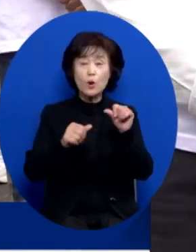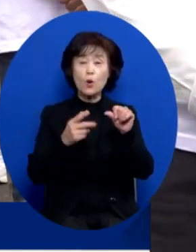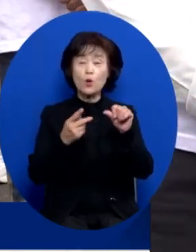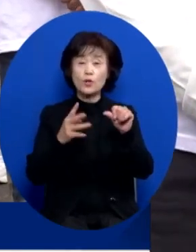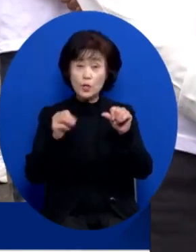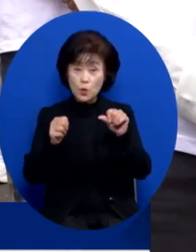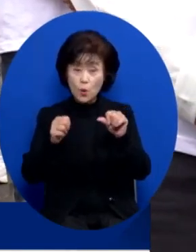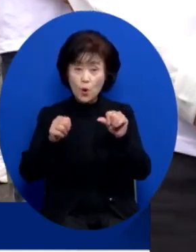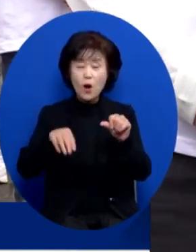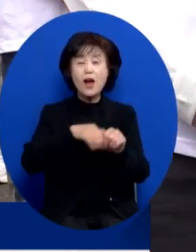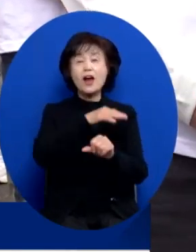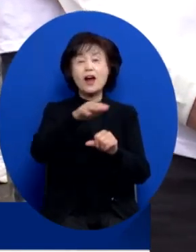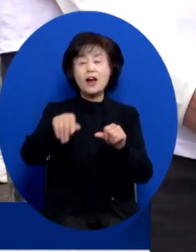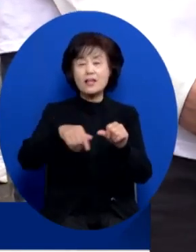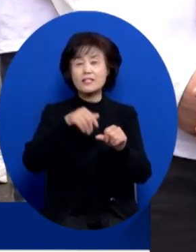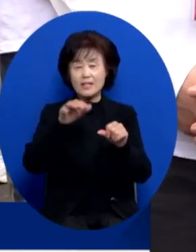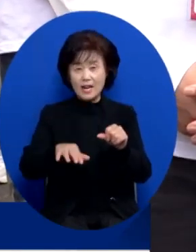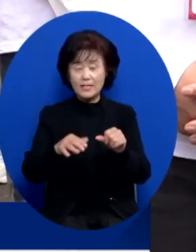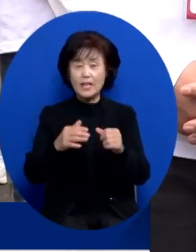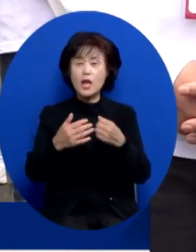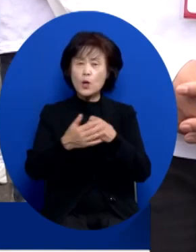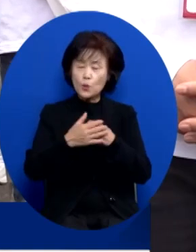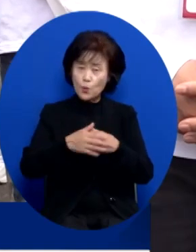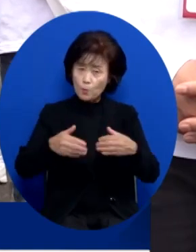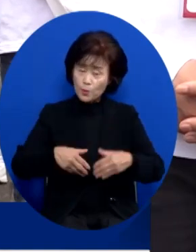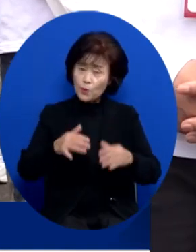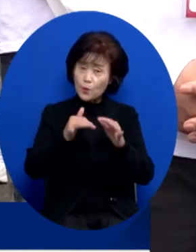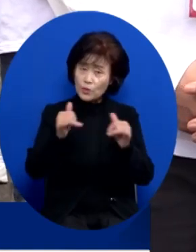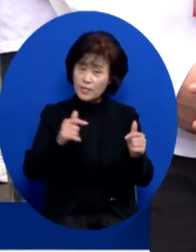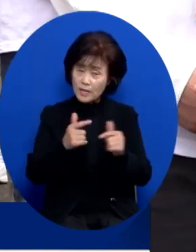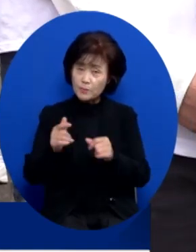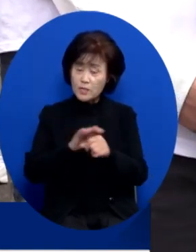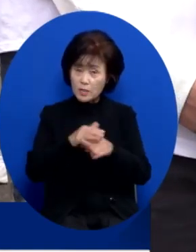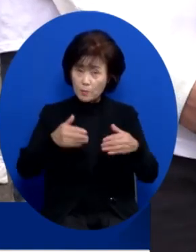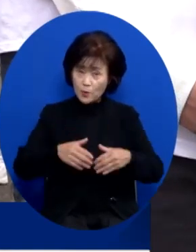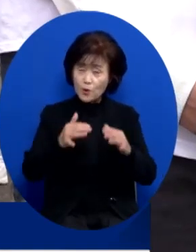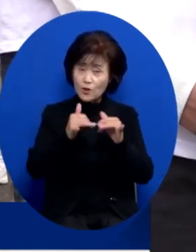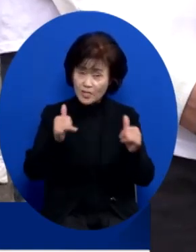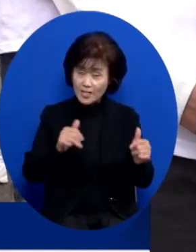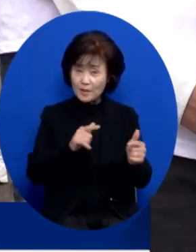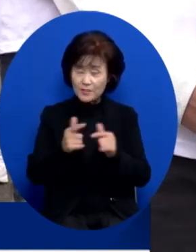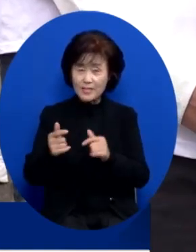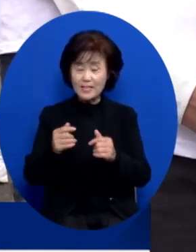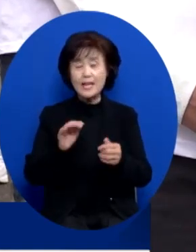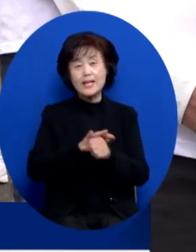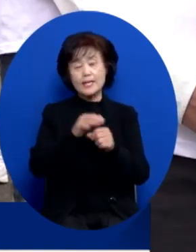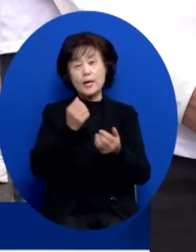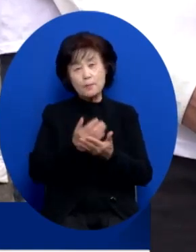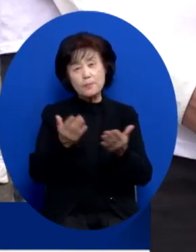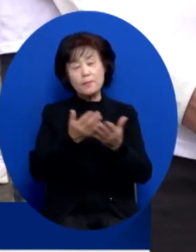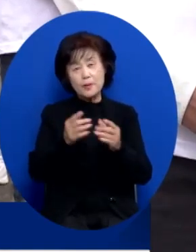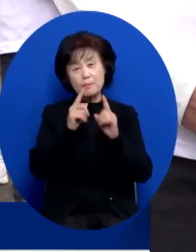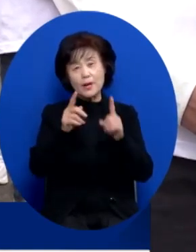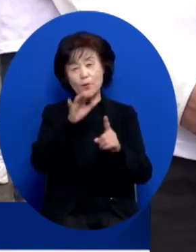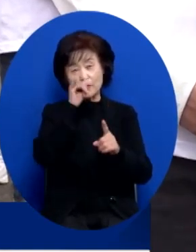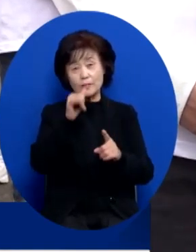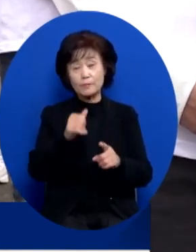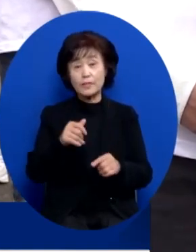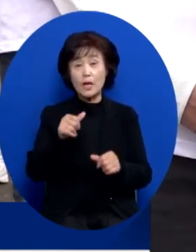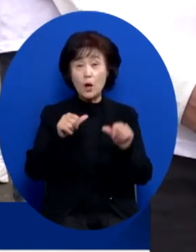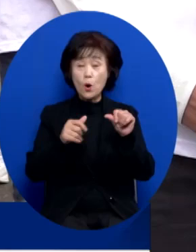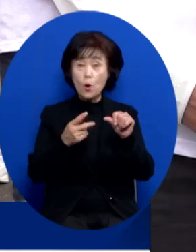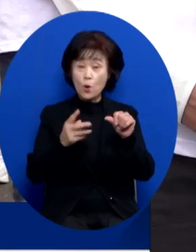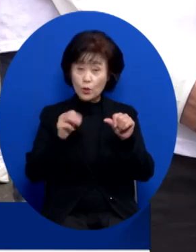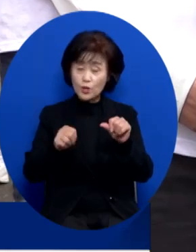필요한 사람들, 우리의 사랑을 그들 가운데 베풀라고 말씀했습니다. 이런 이 마이오케 걷는 것은